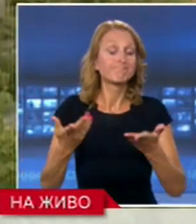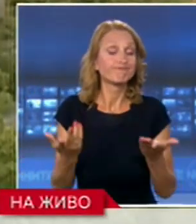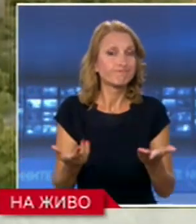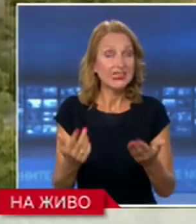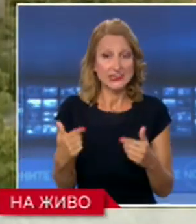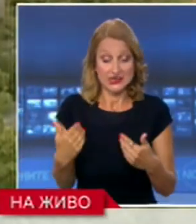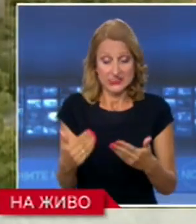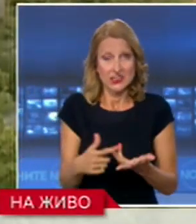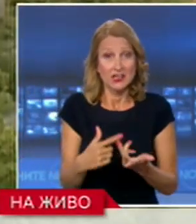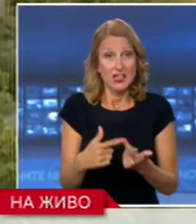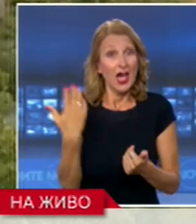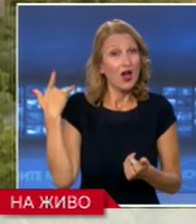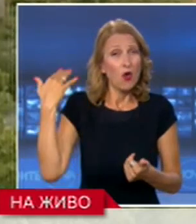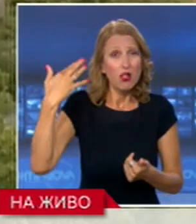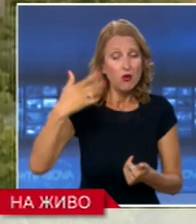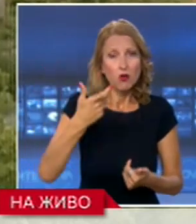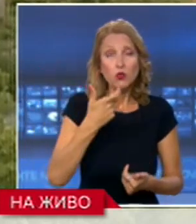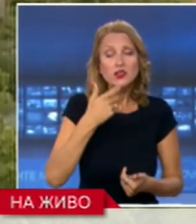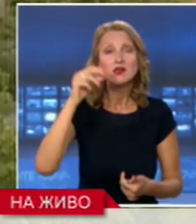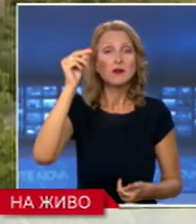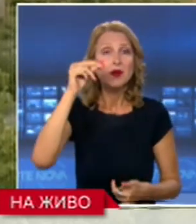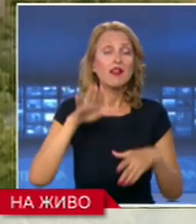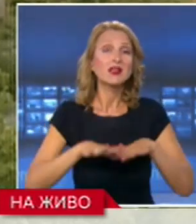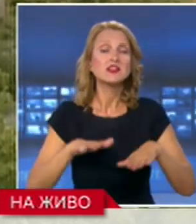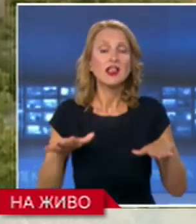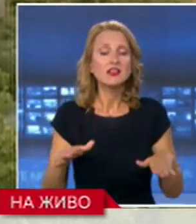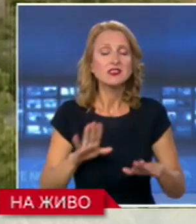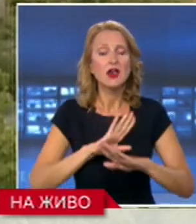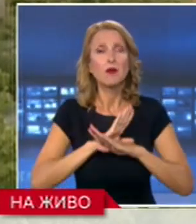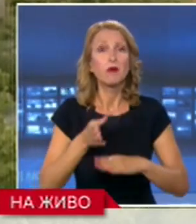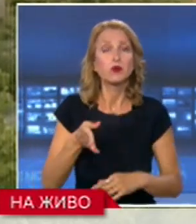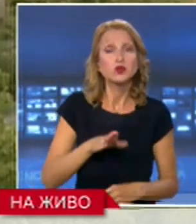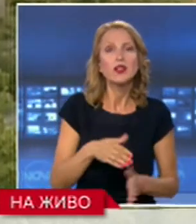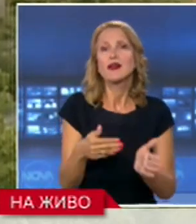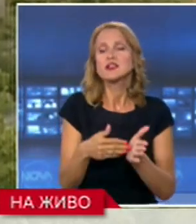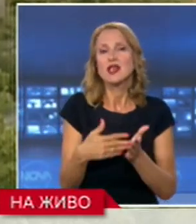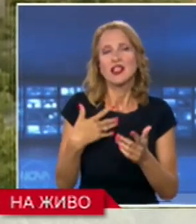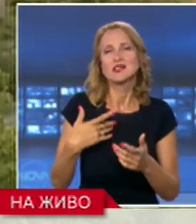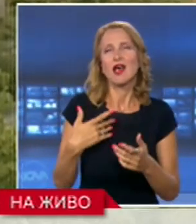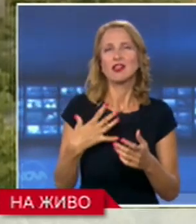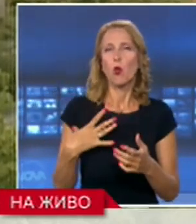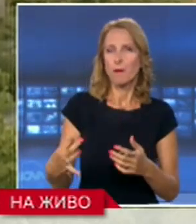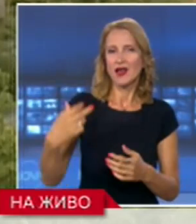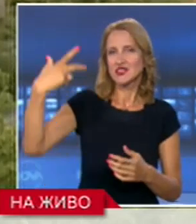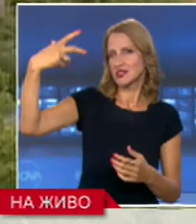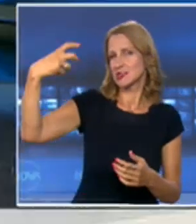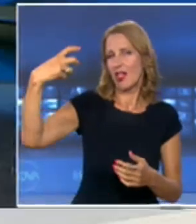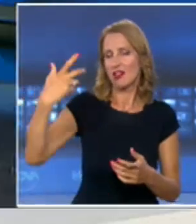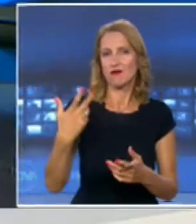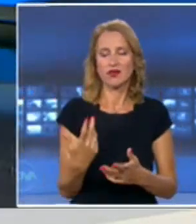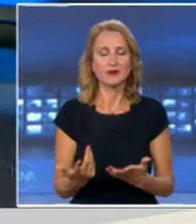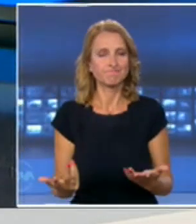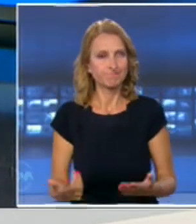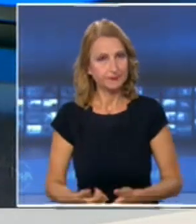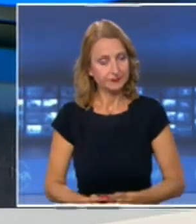През последните няколко години български деца изгубиха живота си след опити за екстремни селфита от върха на високи сгради.